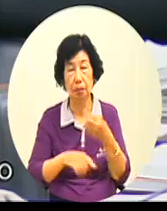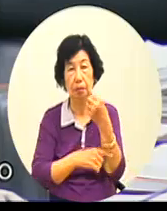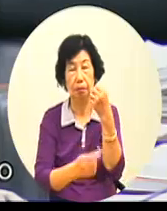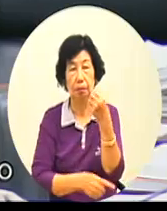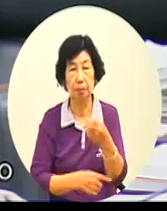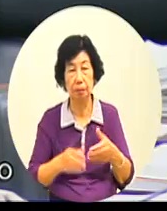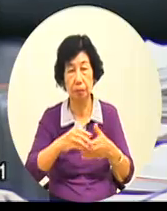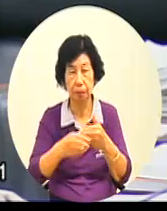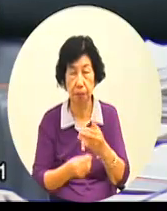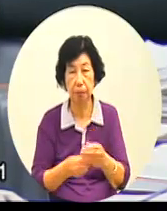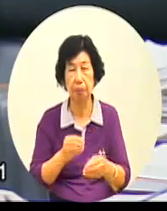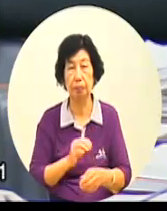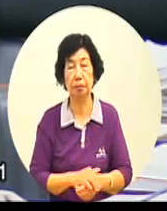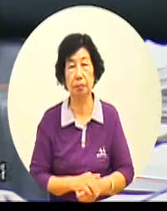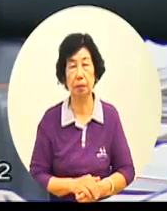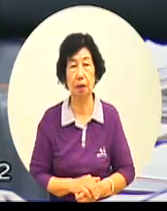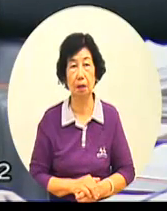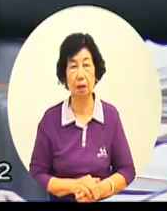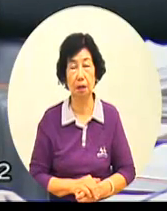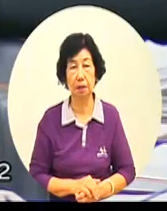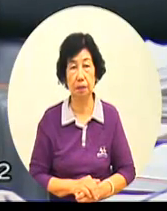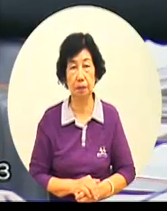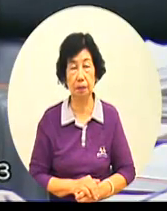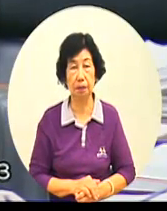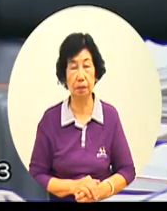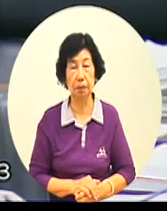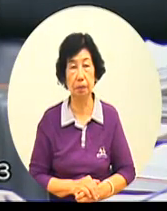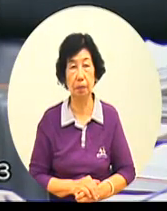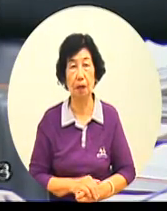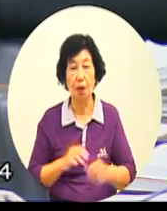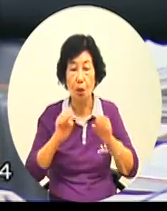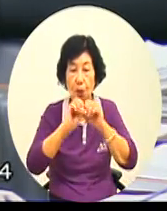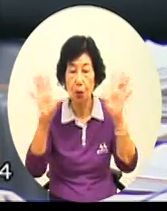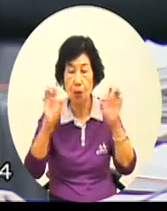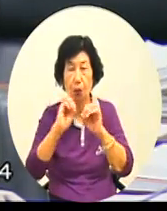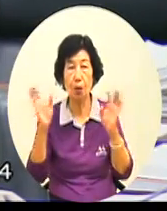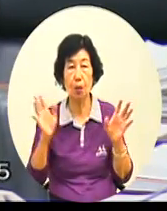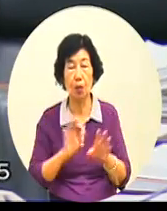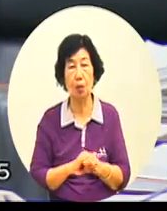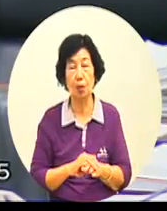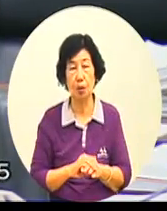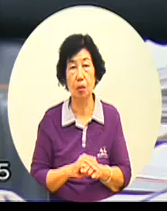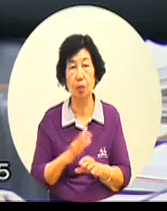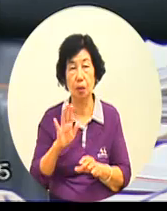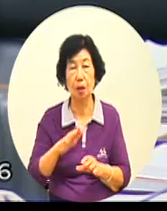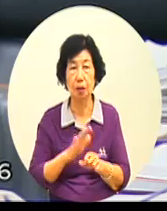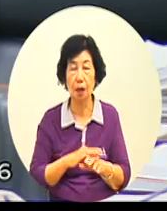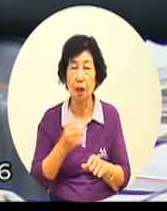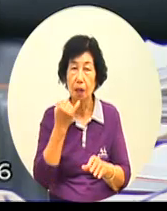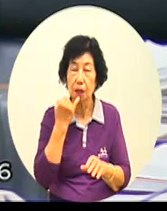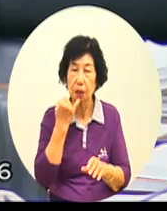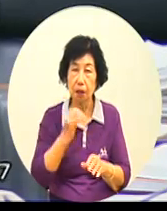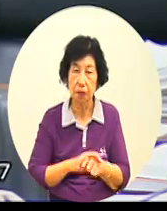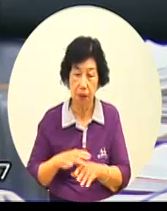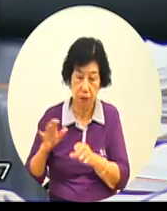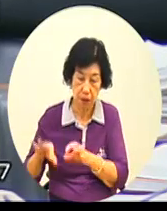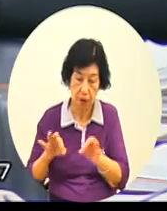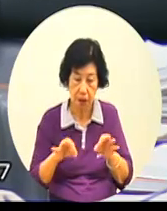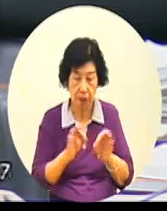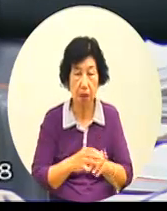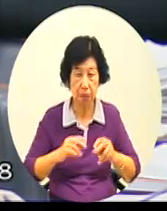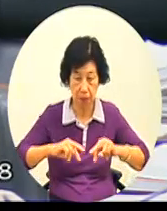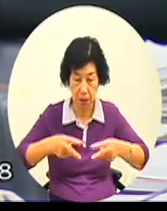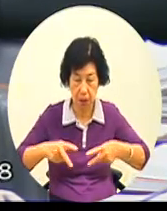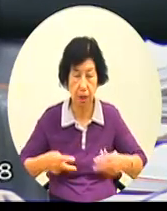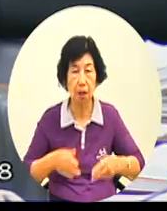对法律上能够有一个宣导，或者是让它有一个缓冲或者是改善。那其实在我们的